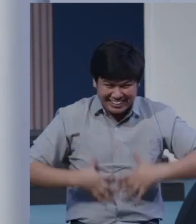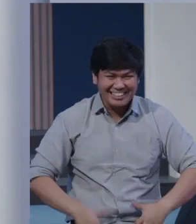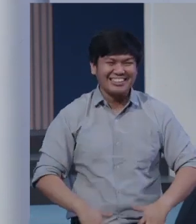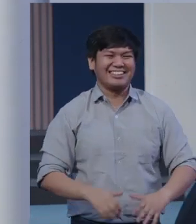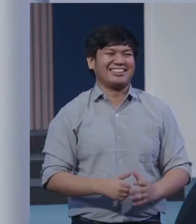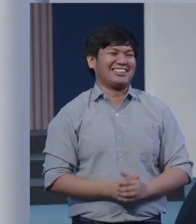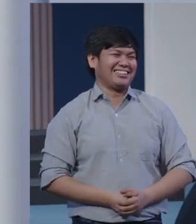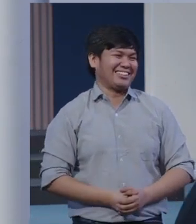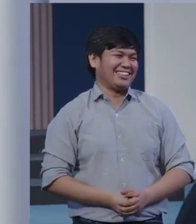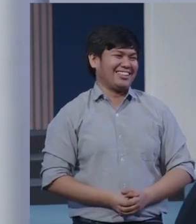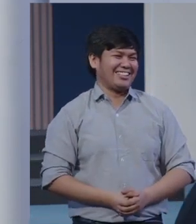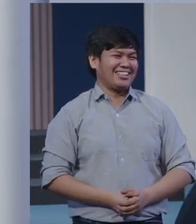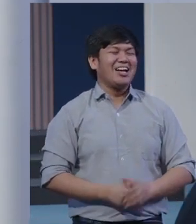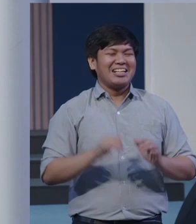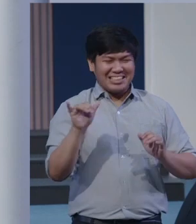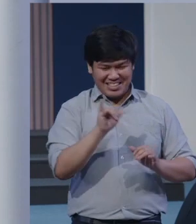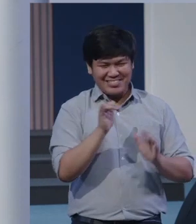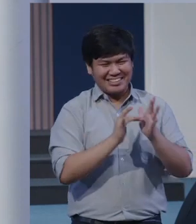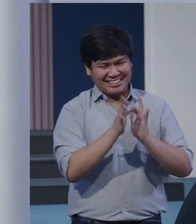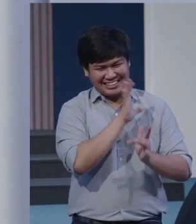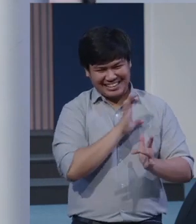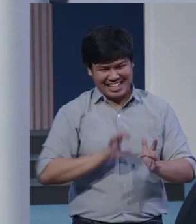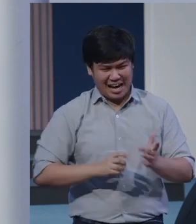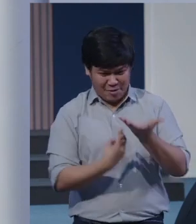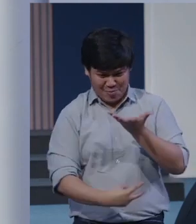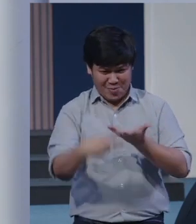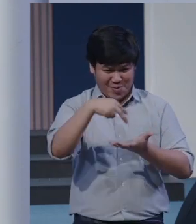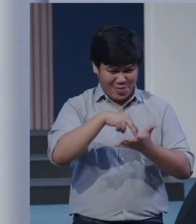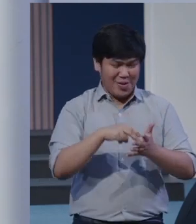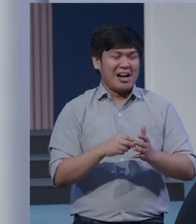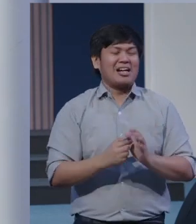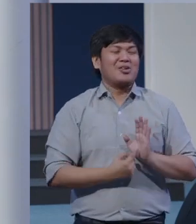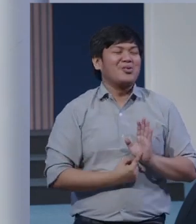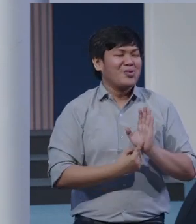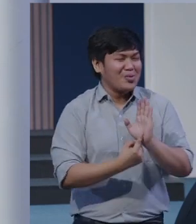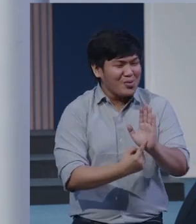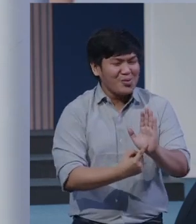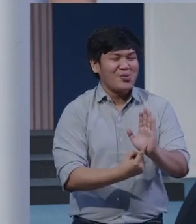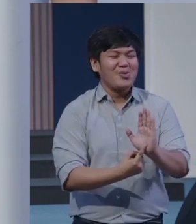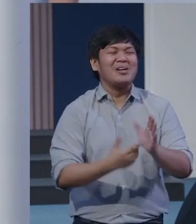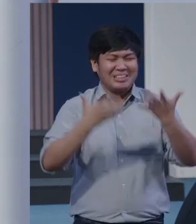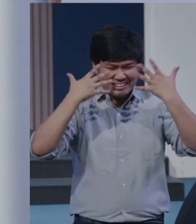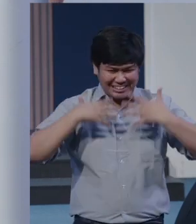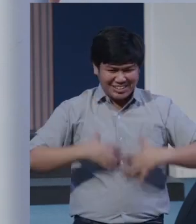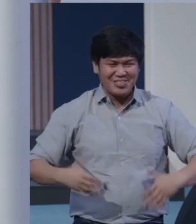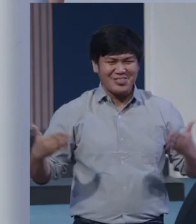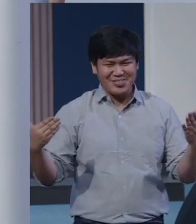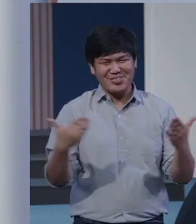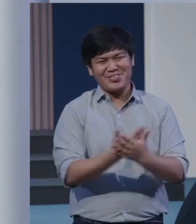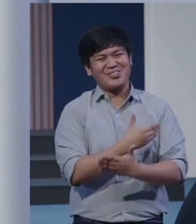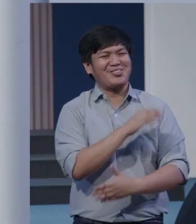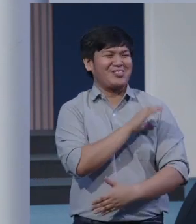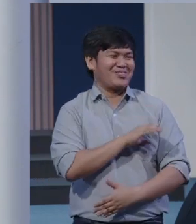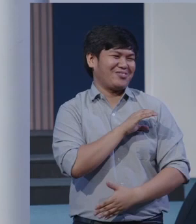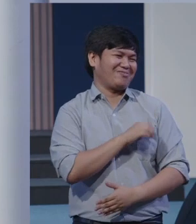pagkabuhay na maguli at darating na kalaan napag